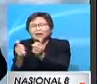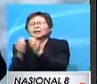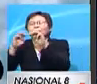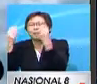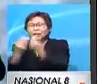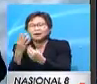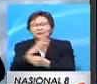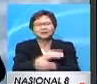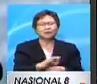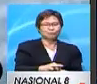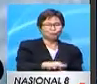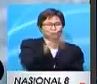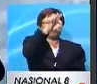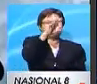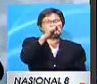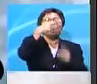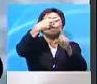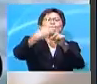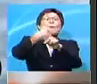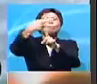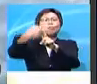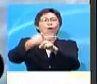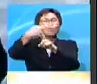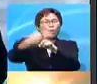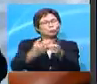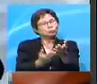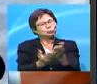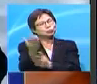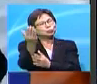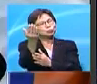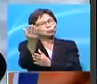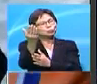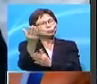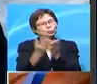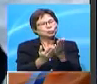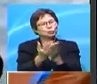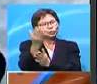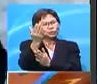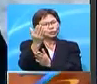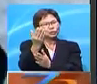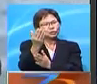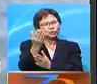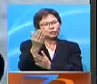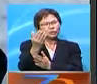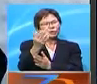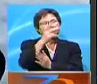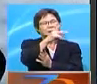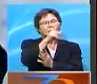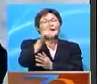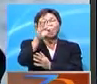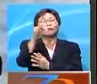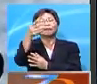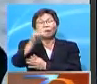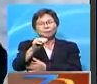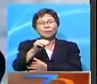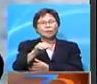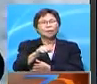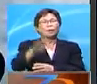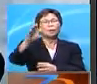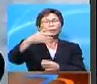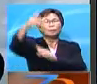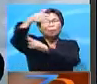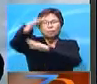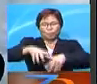selain mengimarahkan bulan Ramadan itu diteruskan ke Zon Tengah dan radio Malaysia k fm menjadi penerima bendera